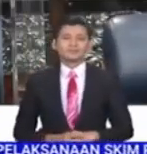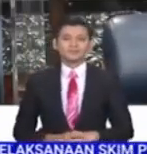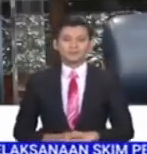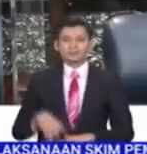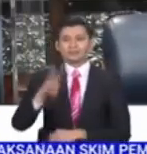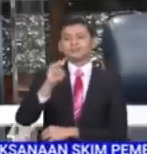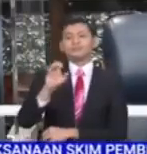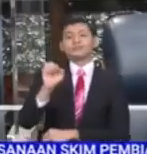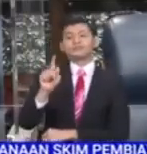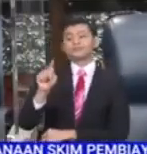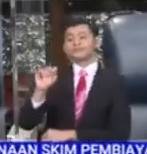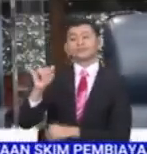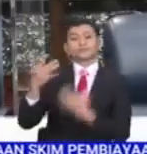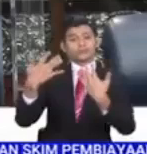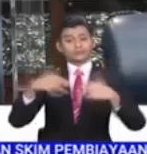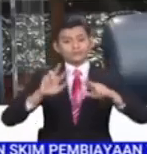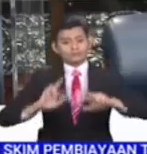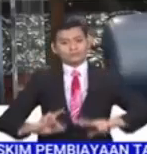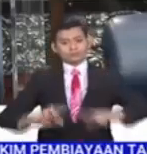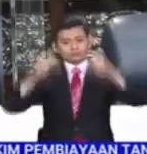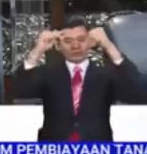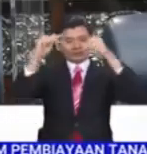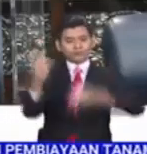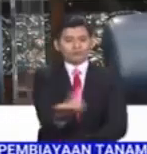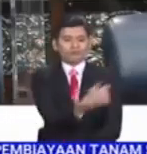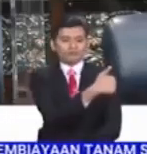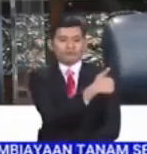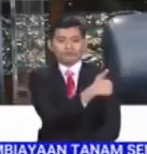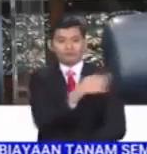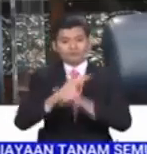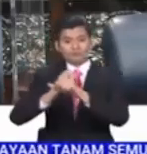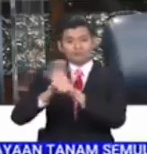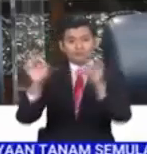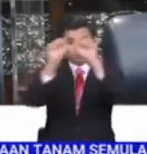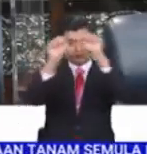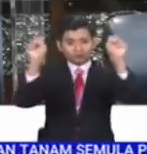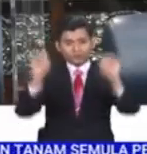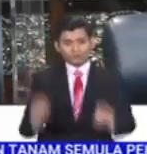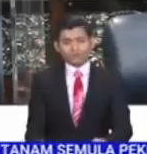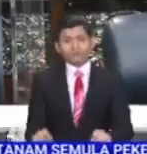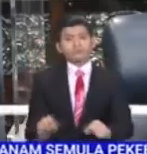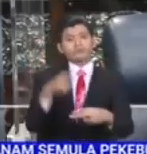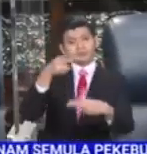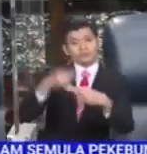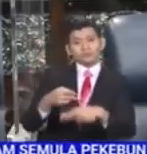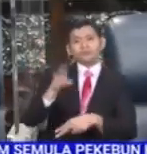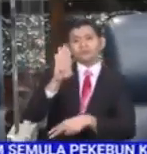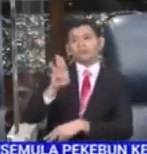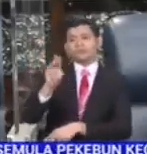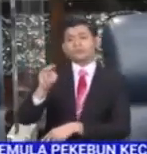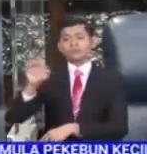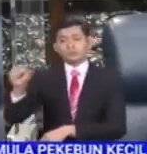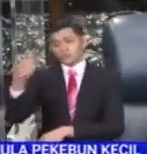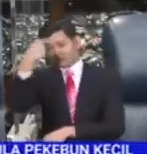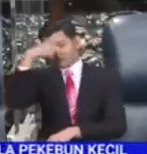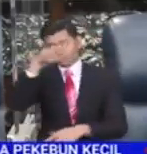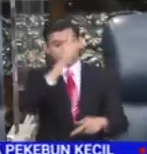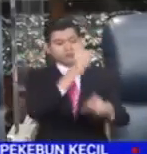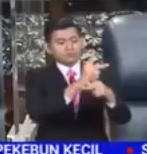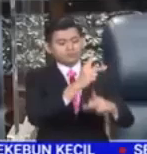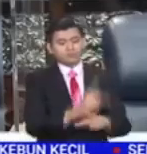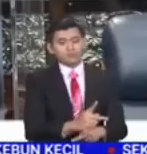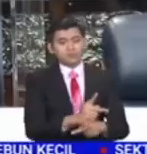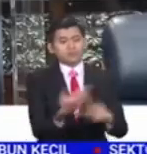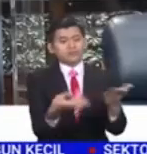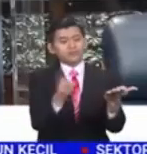BOSTI juga telah membangunkan Vaksin Management System ataupun VMS bagi penyimpanan rekod data